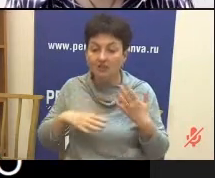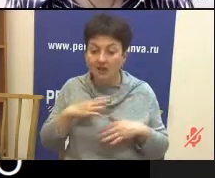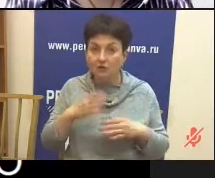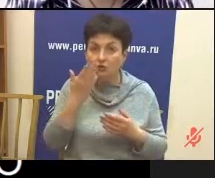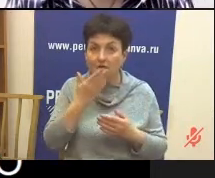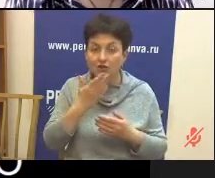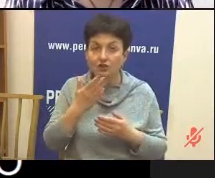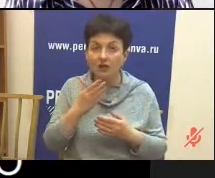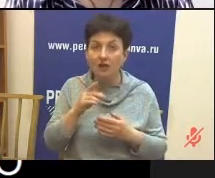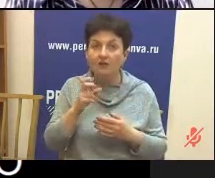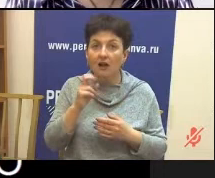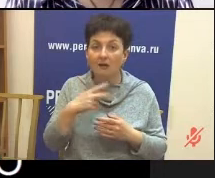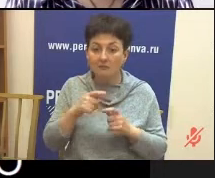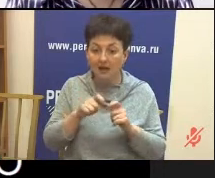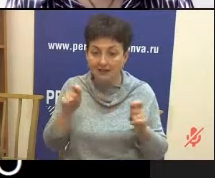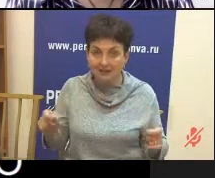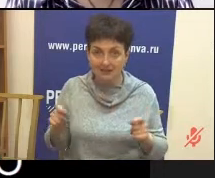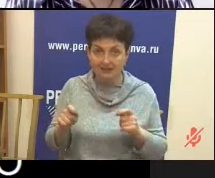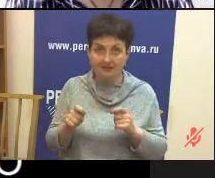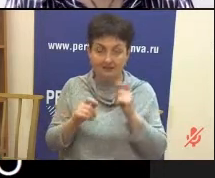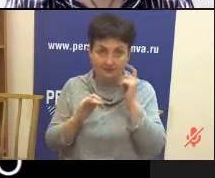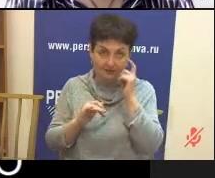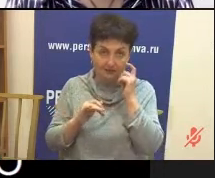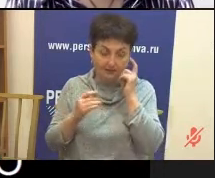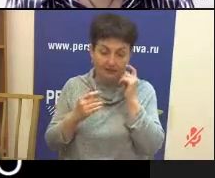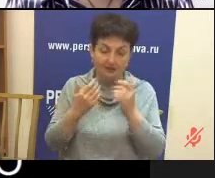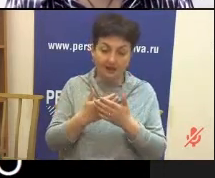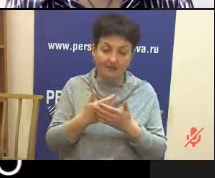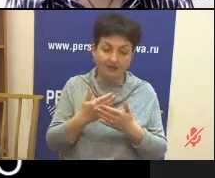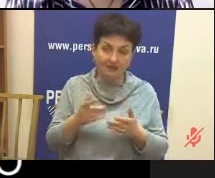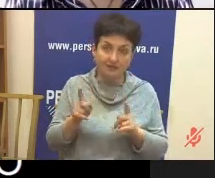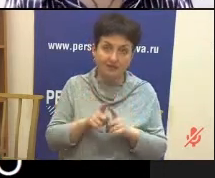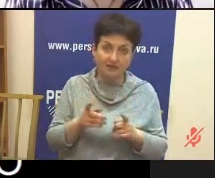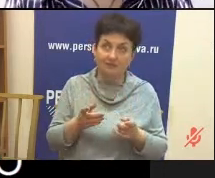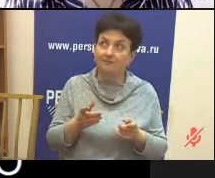рассылку читают и с радостью прочитали о том, как мы открыто и,